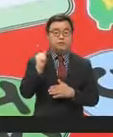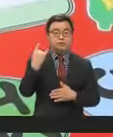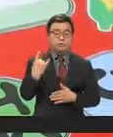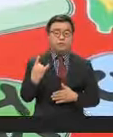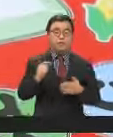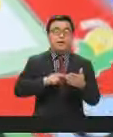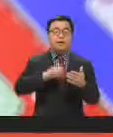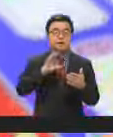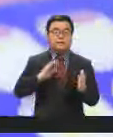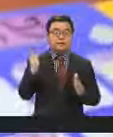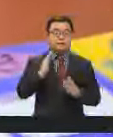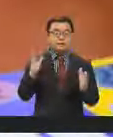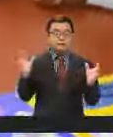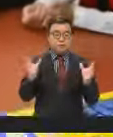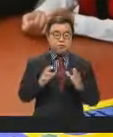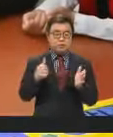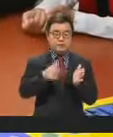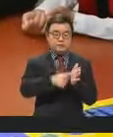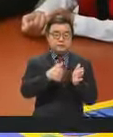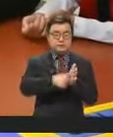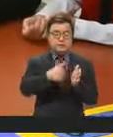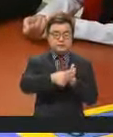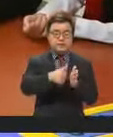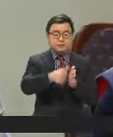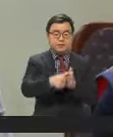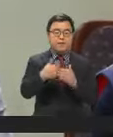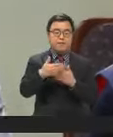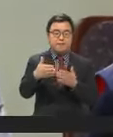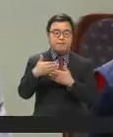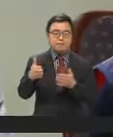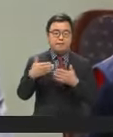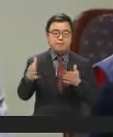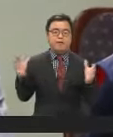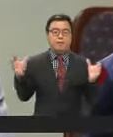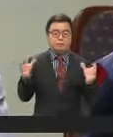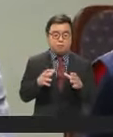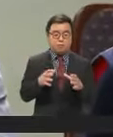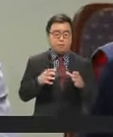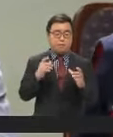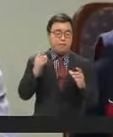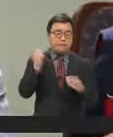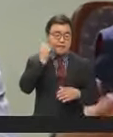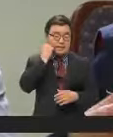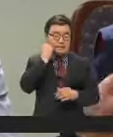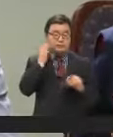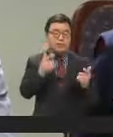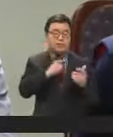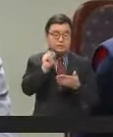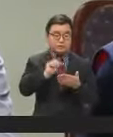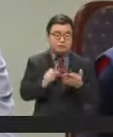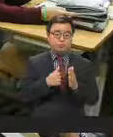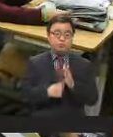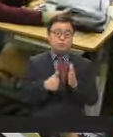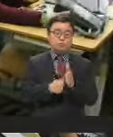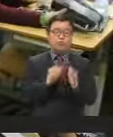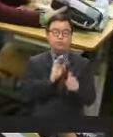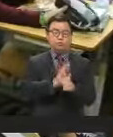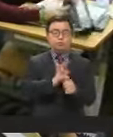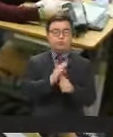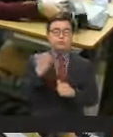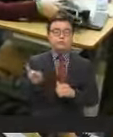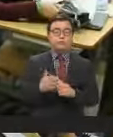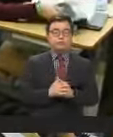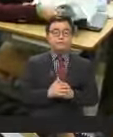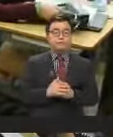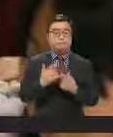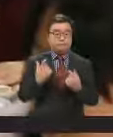학생들이 모은 스티커를 학급별로 합산하여 간식, 학용품 등과 같은 선물을 줍니다. 이